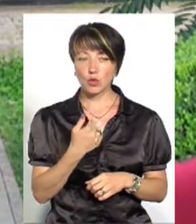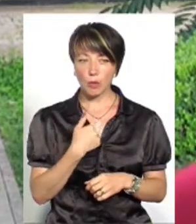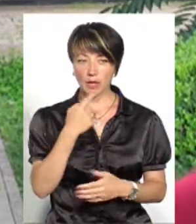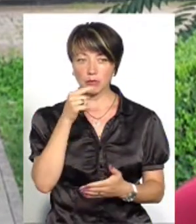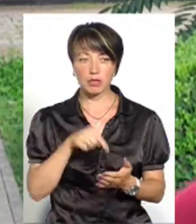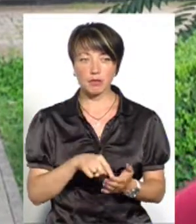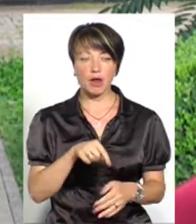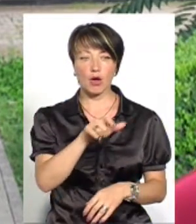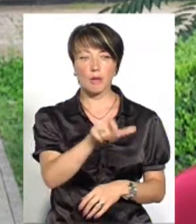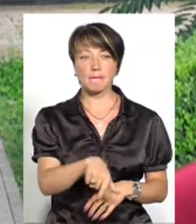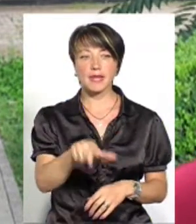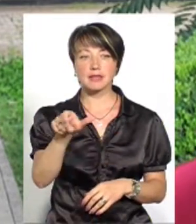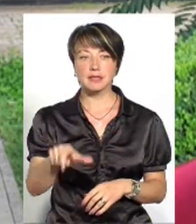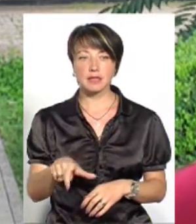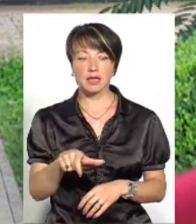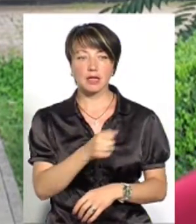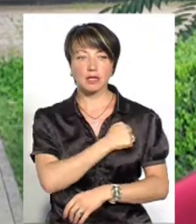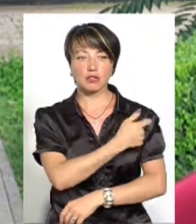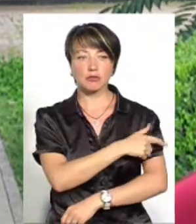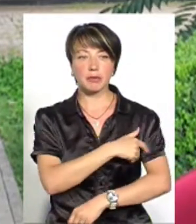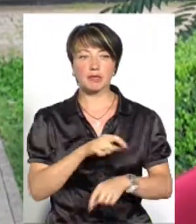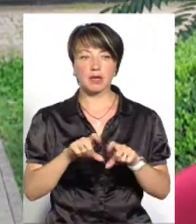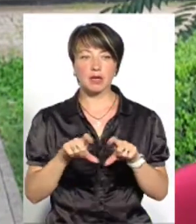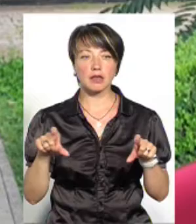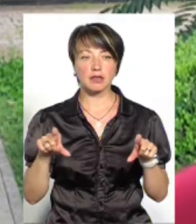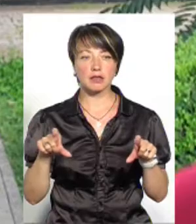потрапляють пацієнти шпиталя